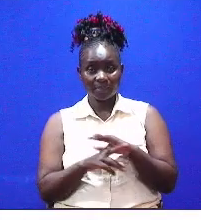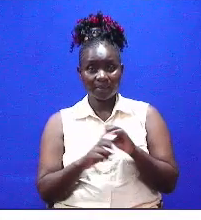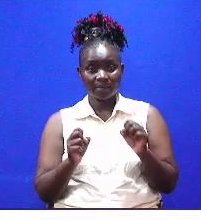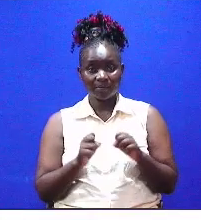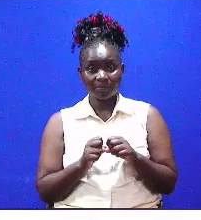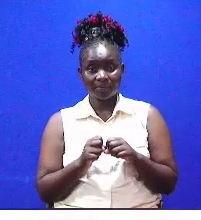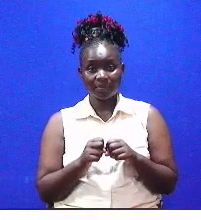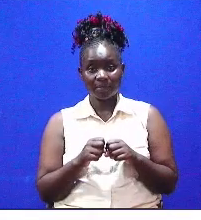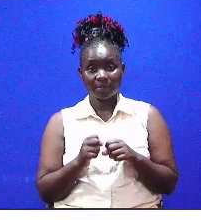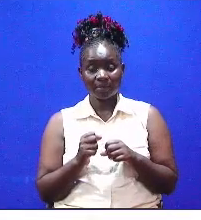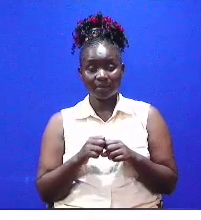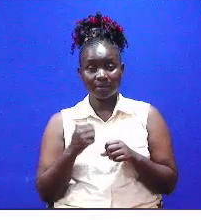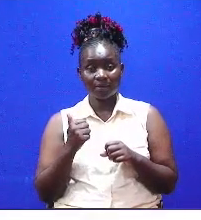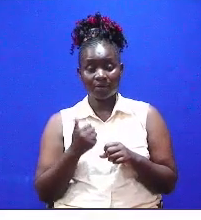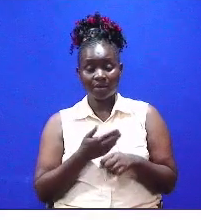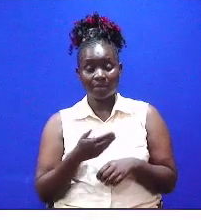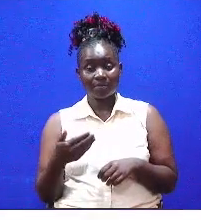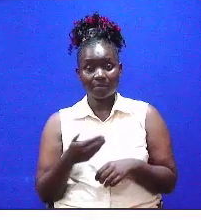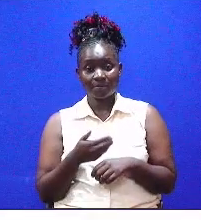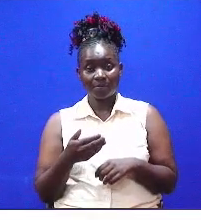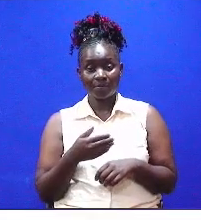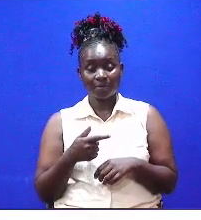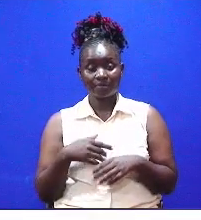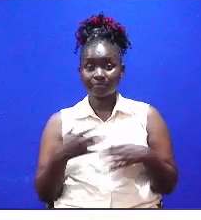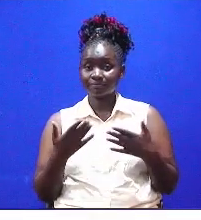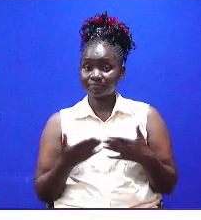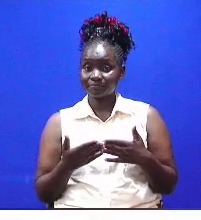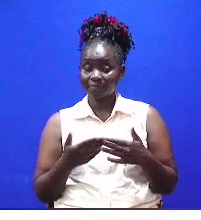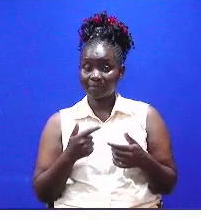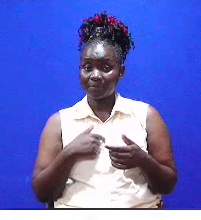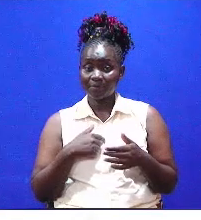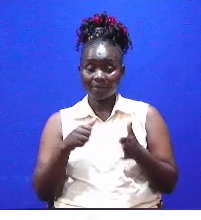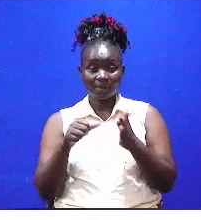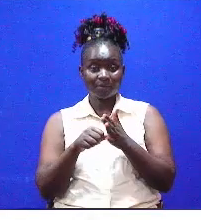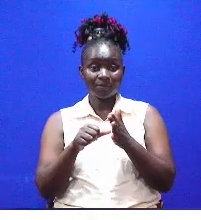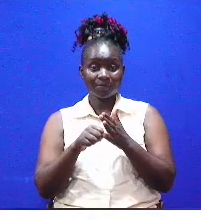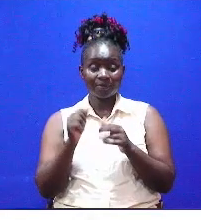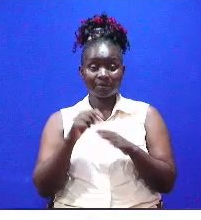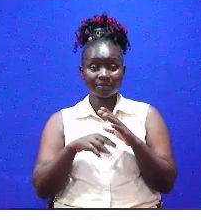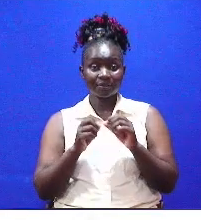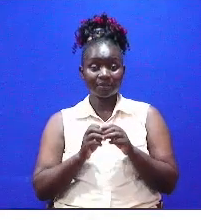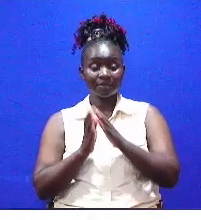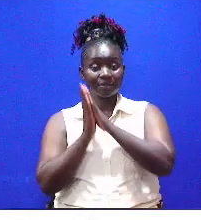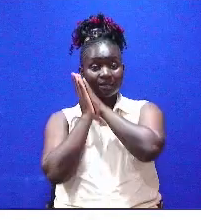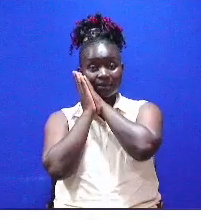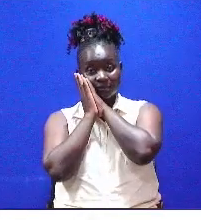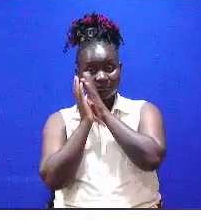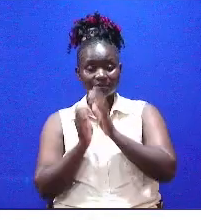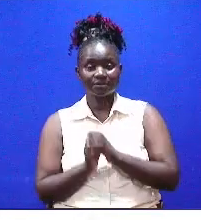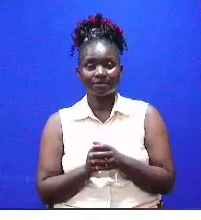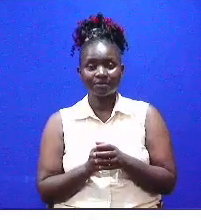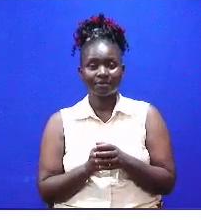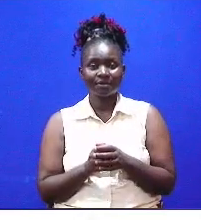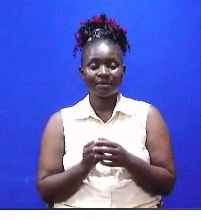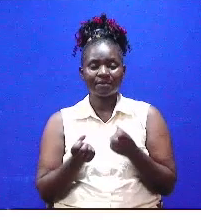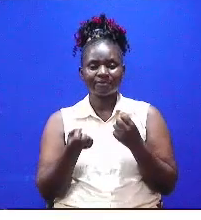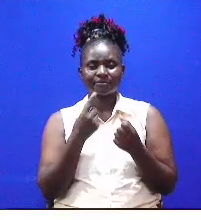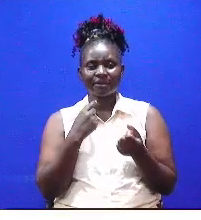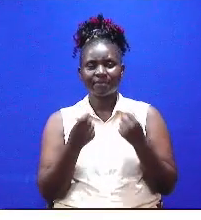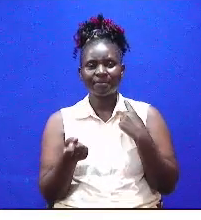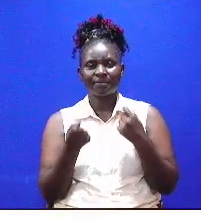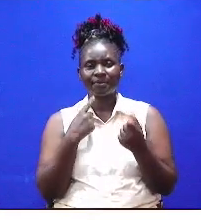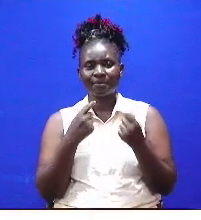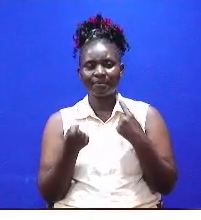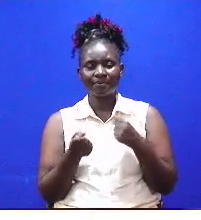mwano vande. Masa ime nyate pura wako ngutu ringo raro ronya nyomba, eme nyate chicha ime. Empe yako nyako